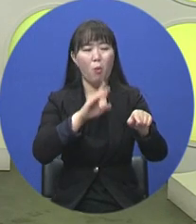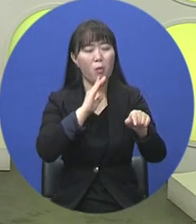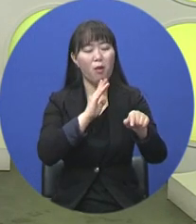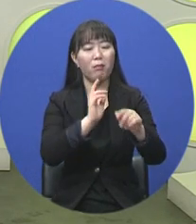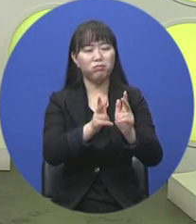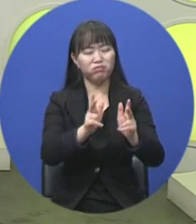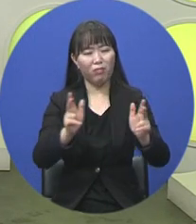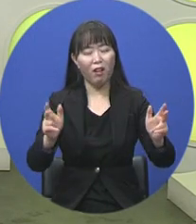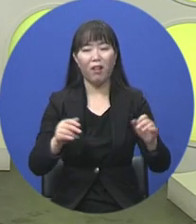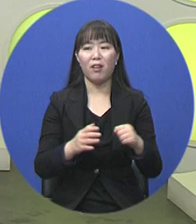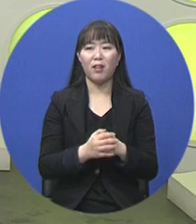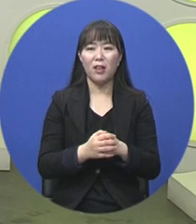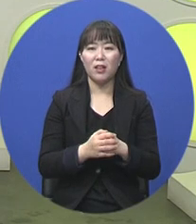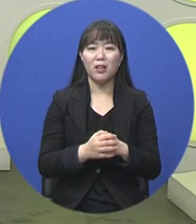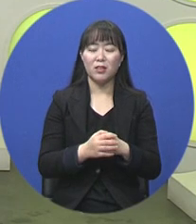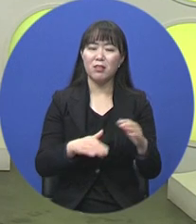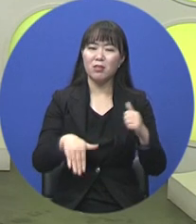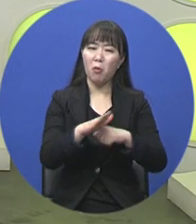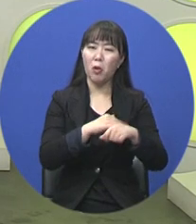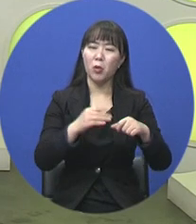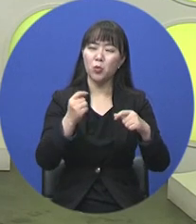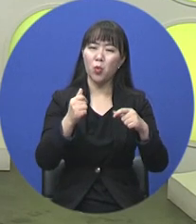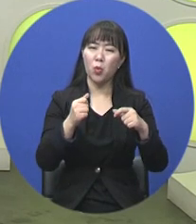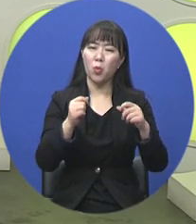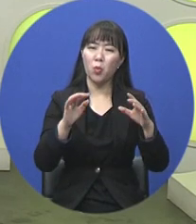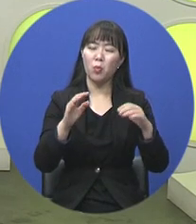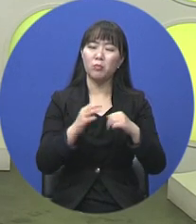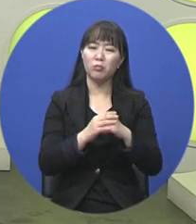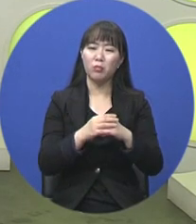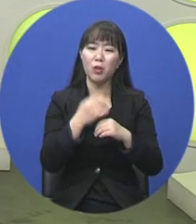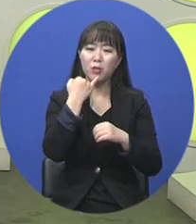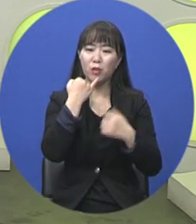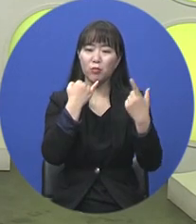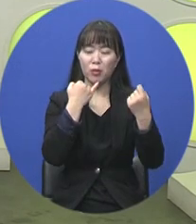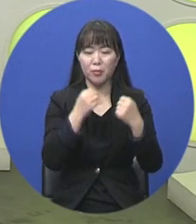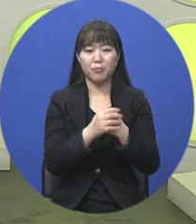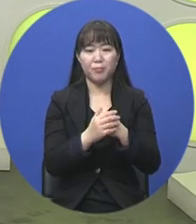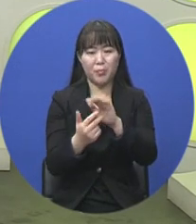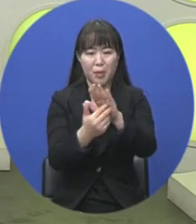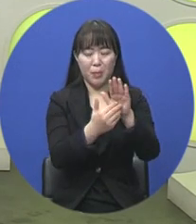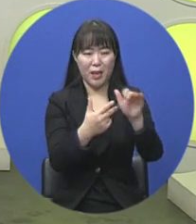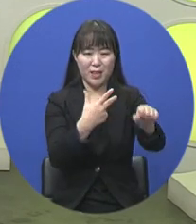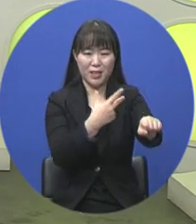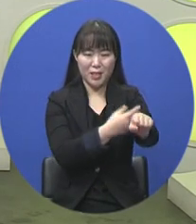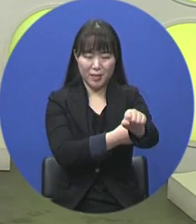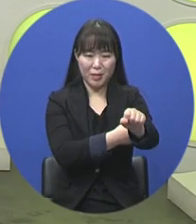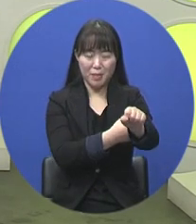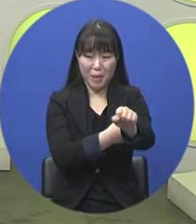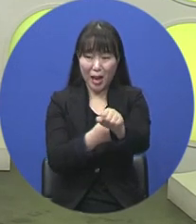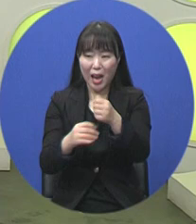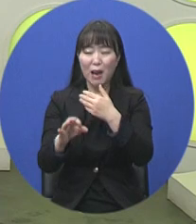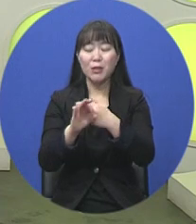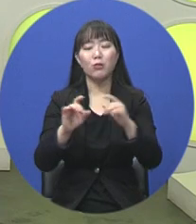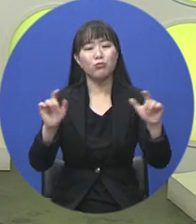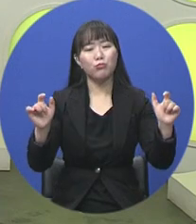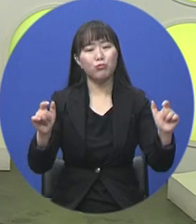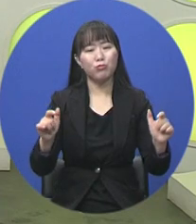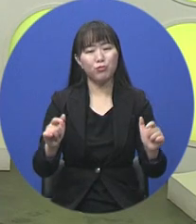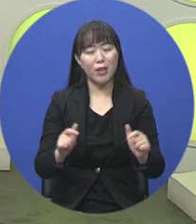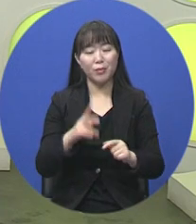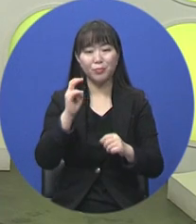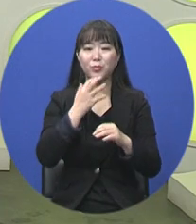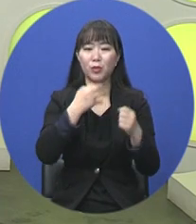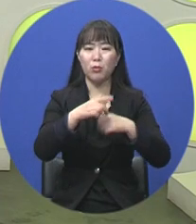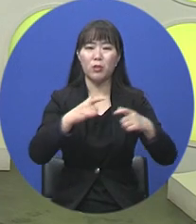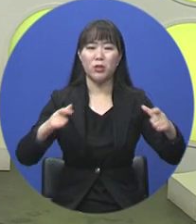오셨더라고요 다 이게 조금 더 풀 한 모양이구나 열려야 되요 이제 핵심 들을 맞고 이르면 접근 할 거에요 사실은 어느